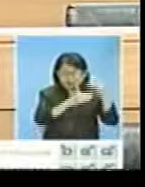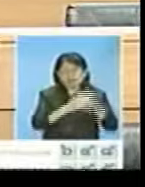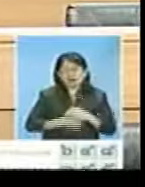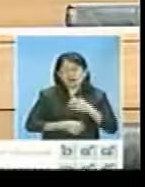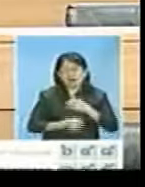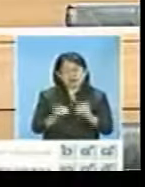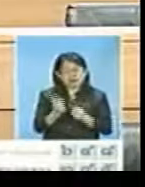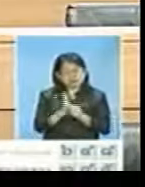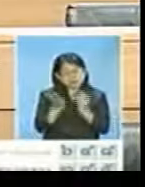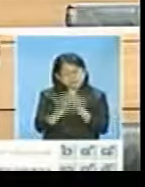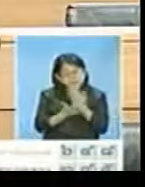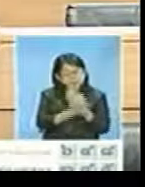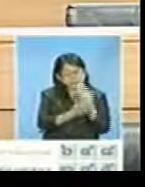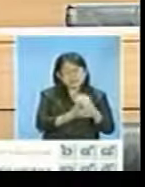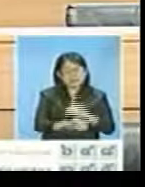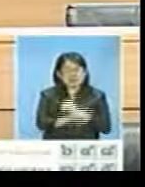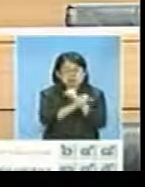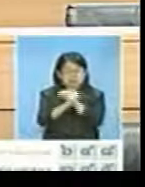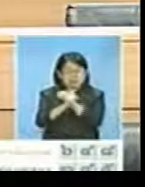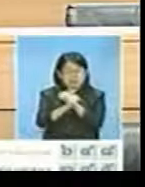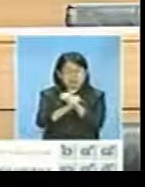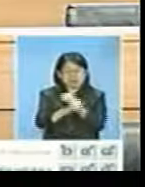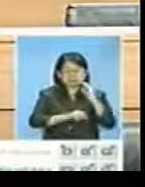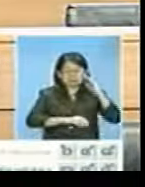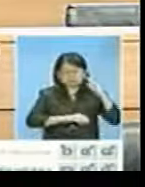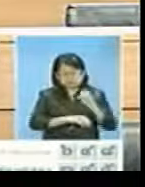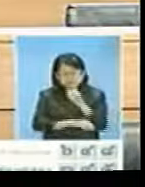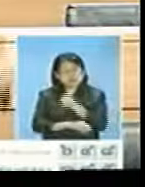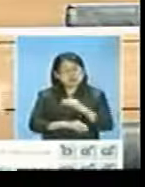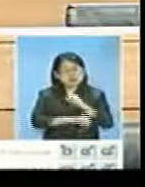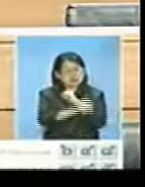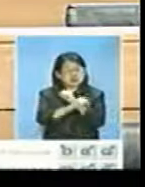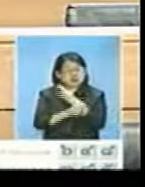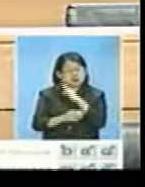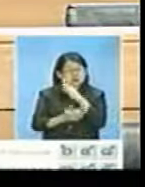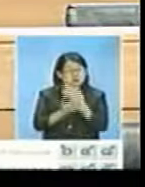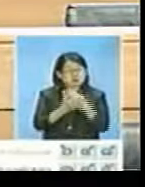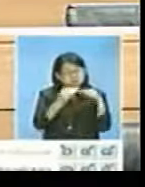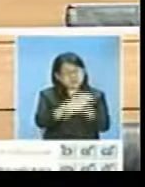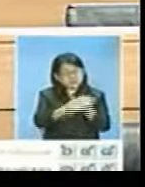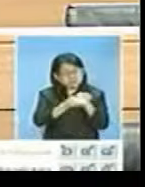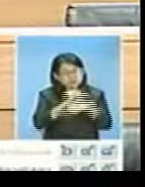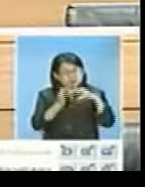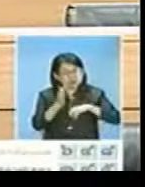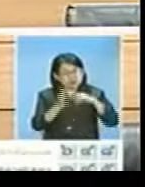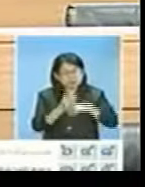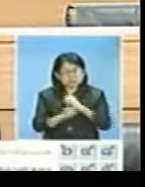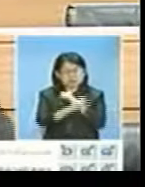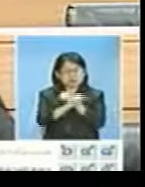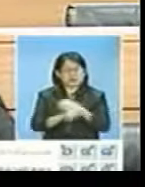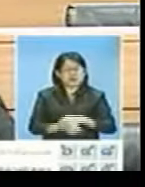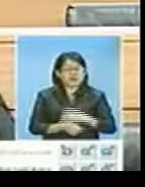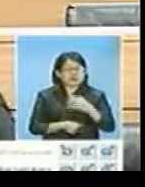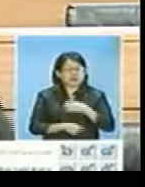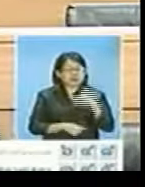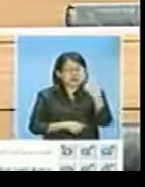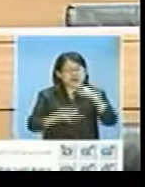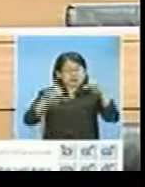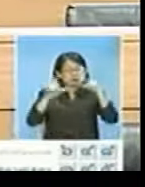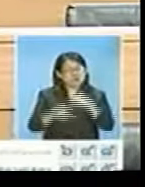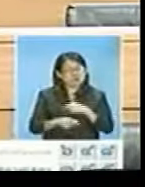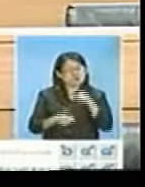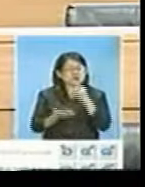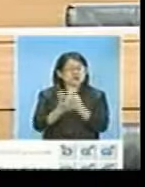การเปลี่ยนแปลงป้องกันการปฏิวัติป้องกันการทุจริตไม่อยากจะให้ใครถูกตราหน้าว่าทุจ